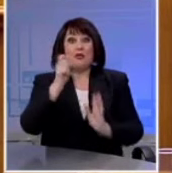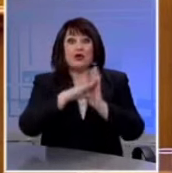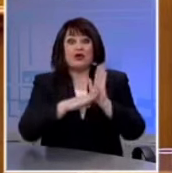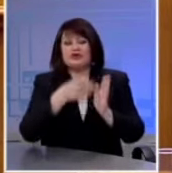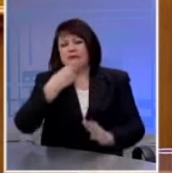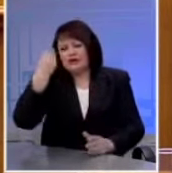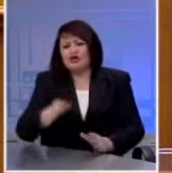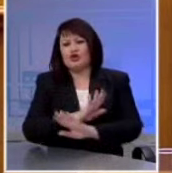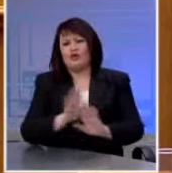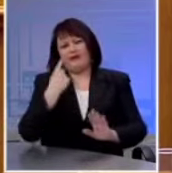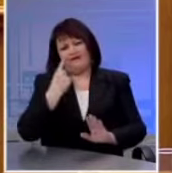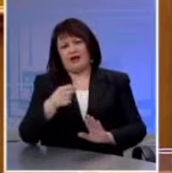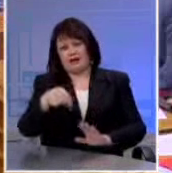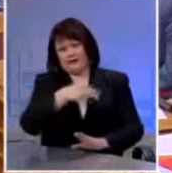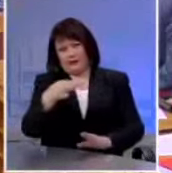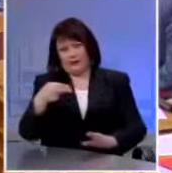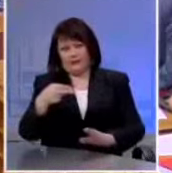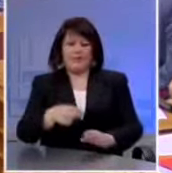συστήματος.